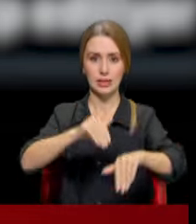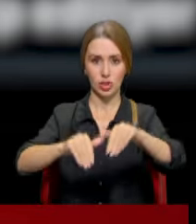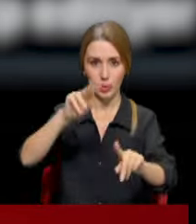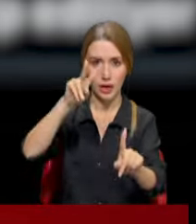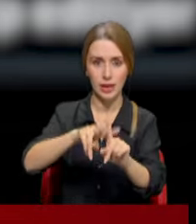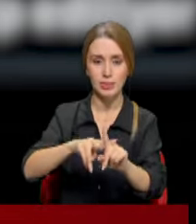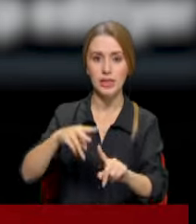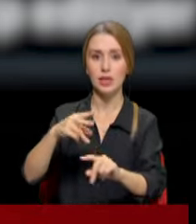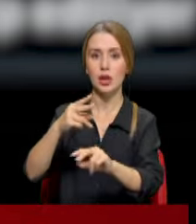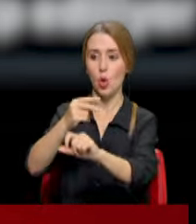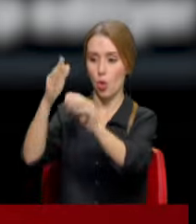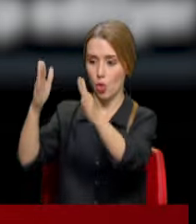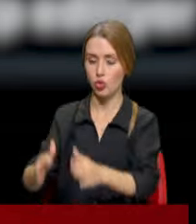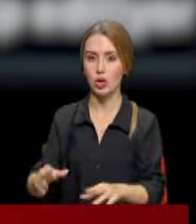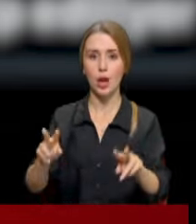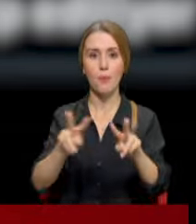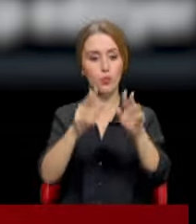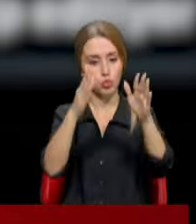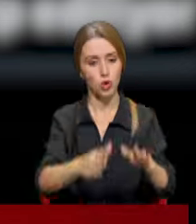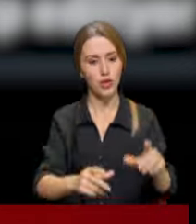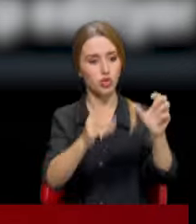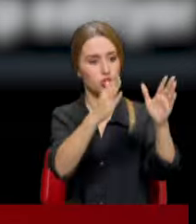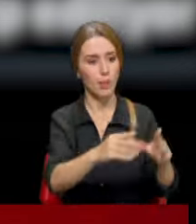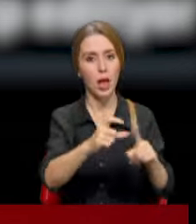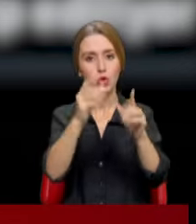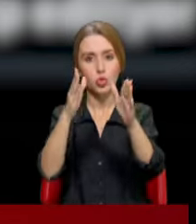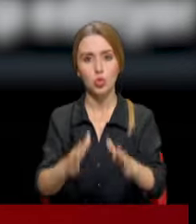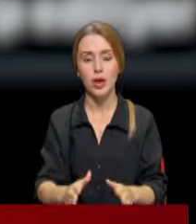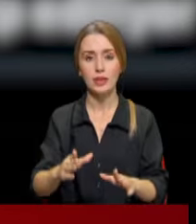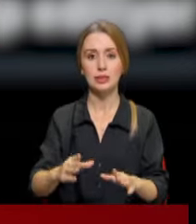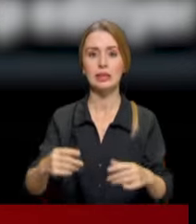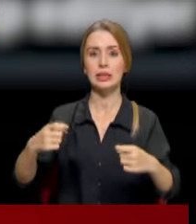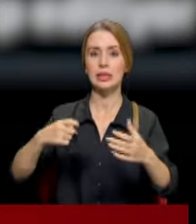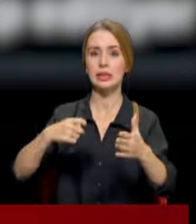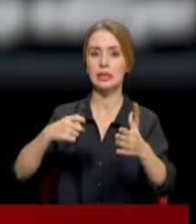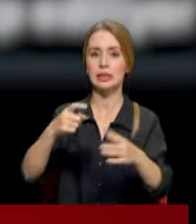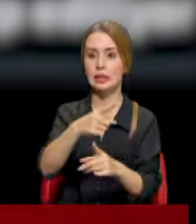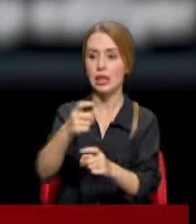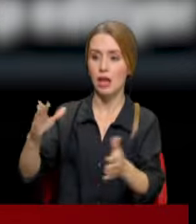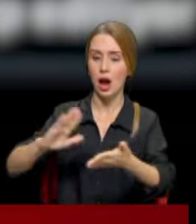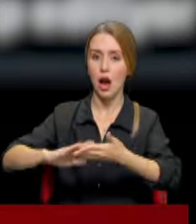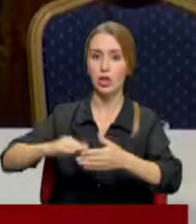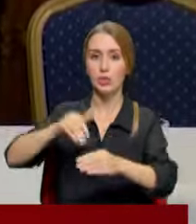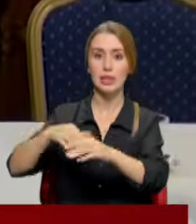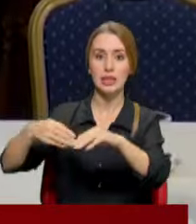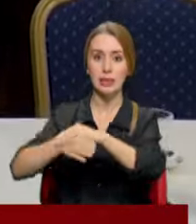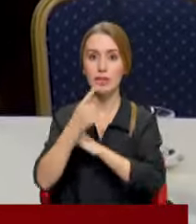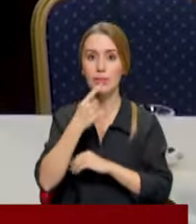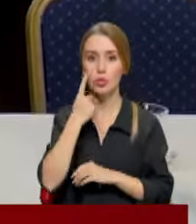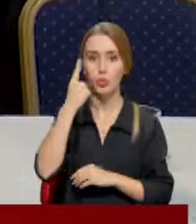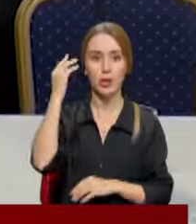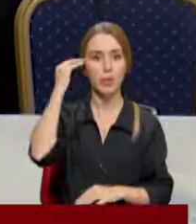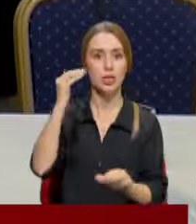katılması, Abdullah Öcalan, Murat Karayılan, Cemil Bayık, Duran Kalkan ve silah arkadaşlarının meclise girmesi anlamına gelir.